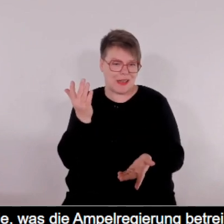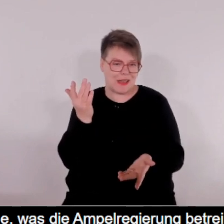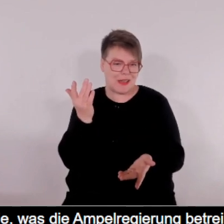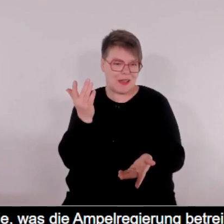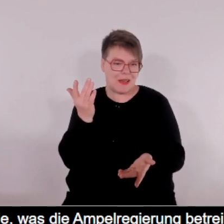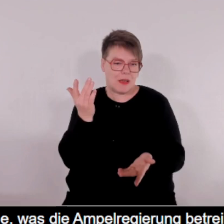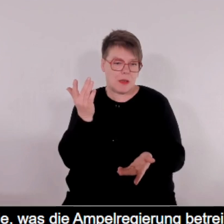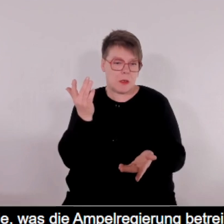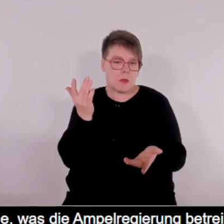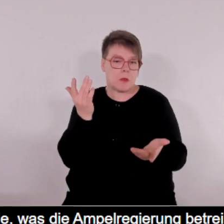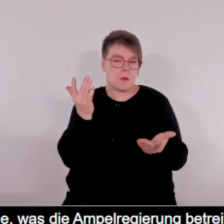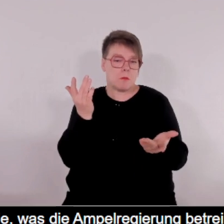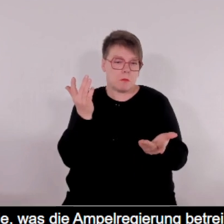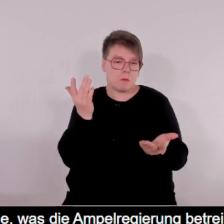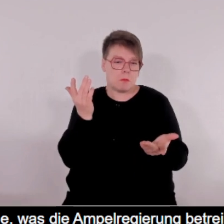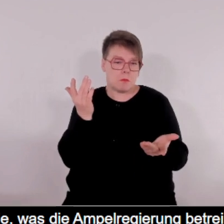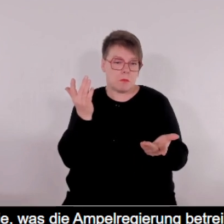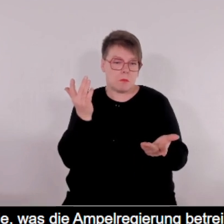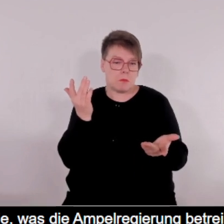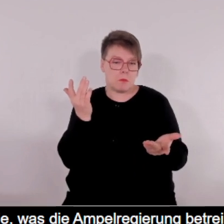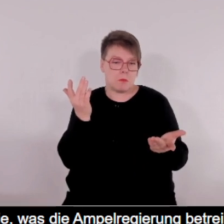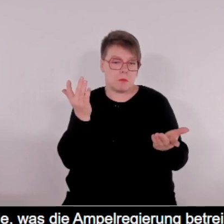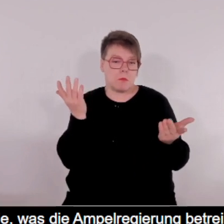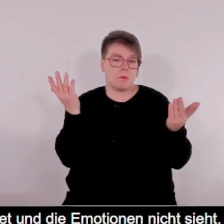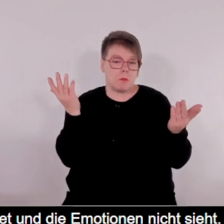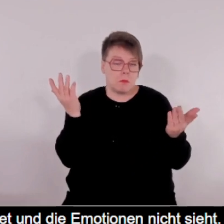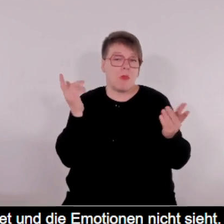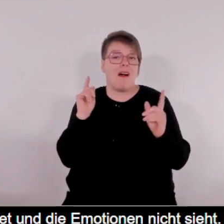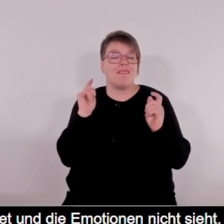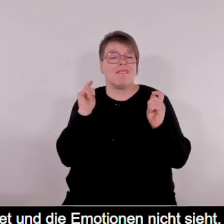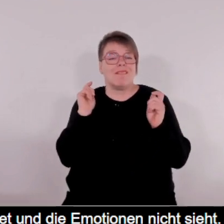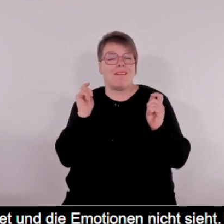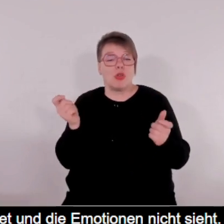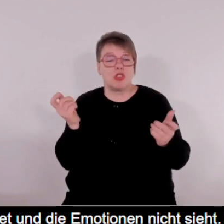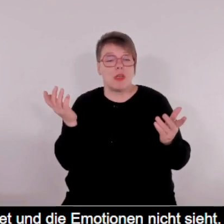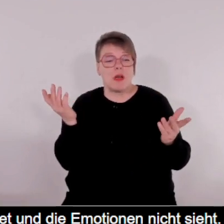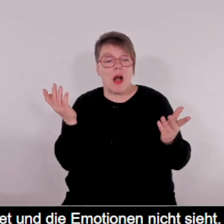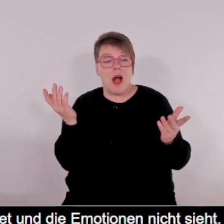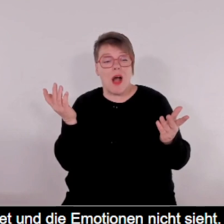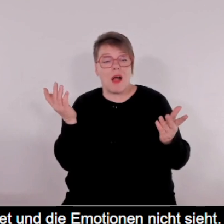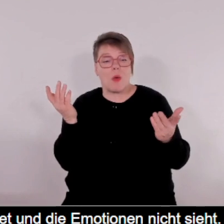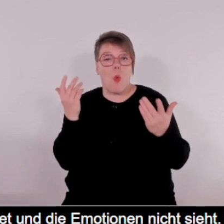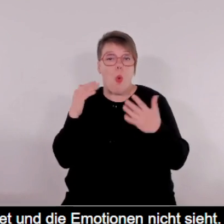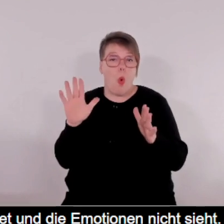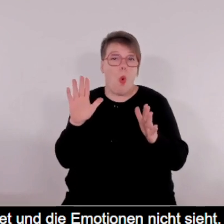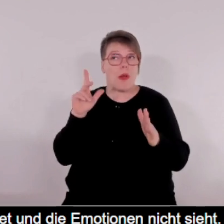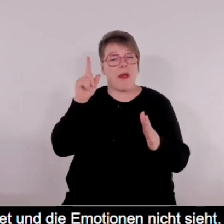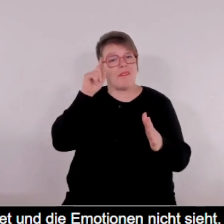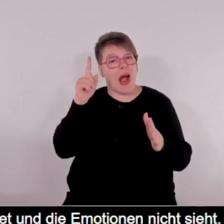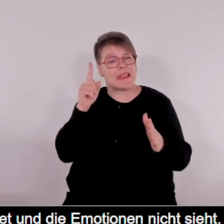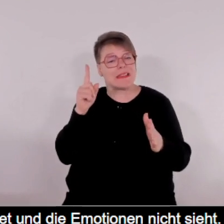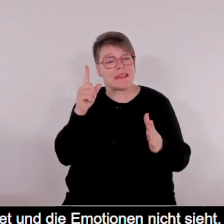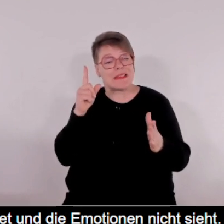mitgetragen hat, das zeigt einfach, dass hier ja politische Scharlatane am Werk sind. Ich sage das nochmal in dieser Deutlichkeit,